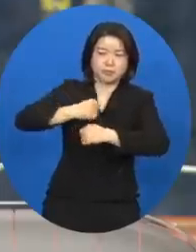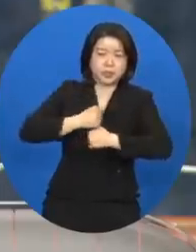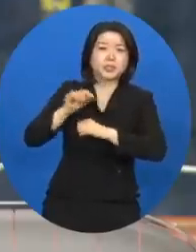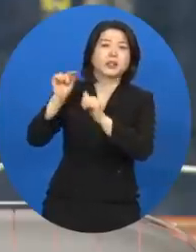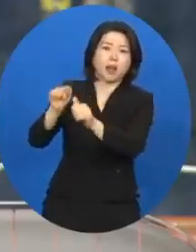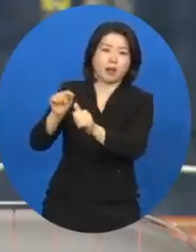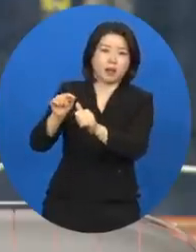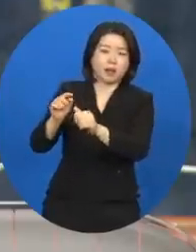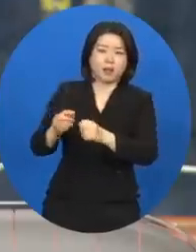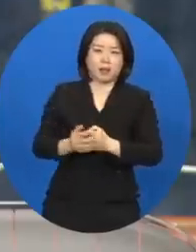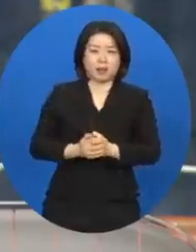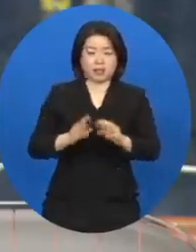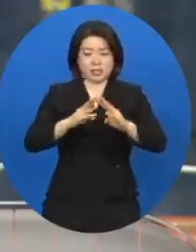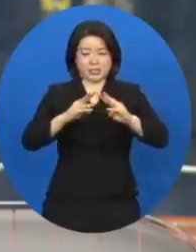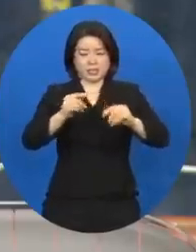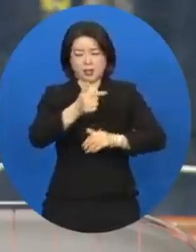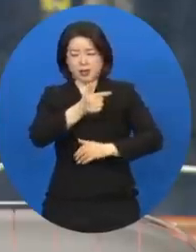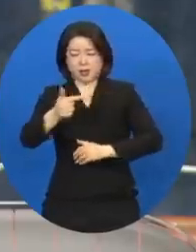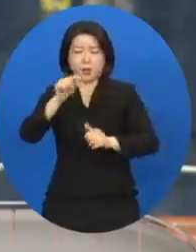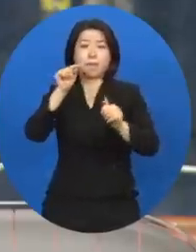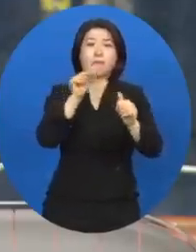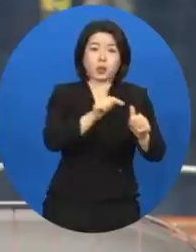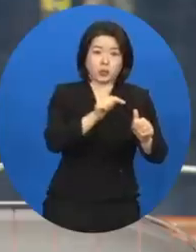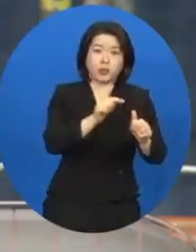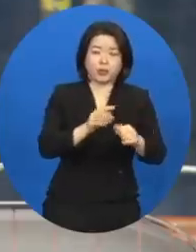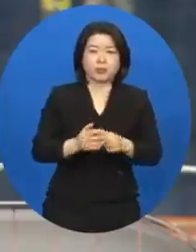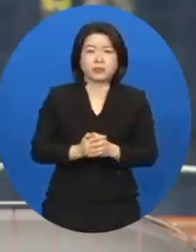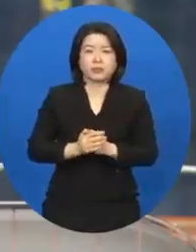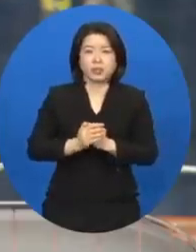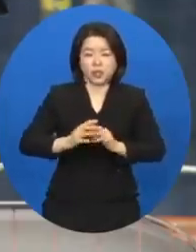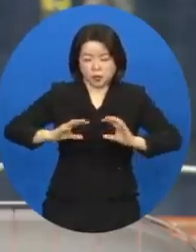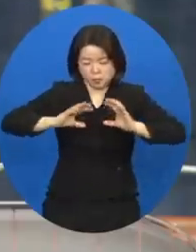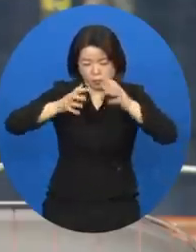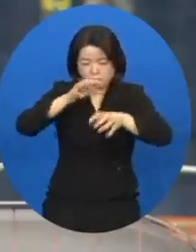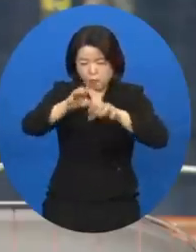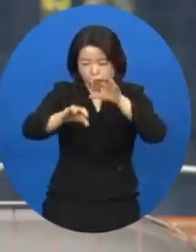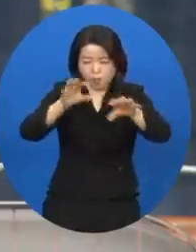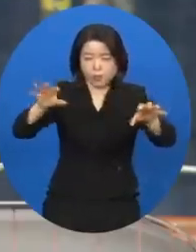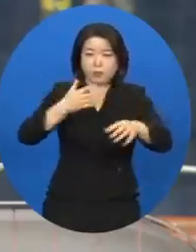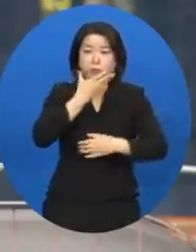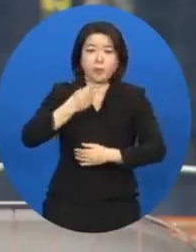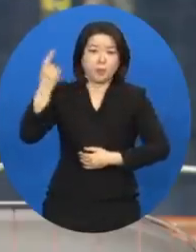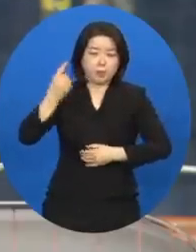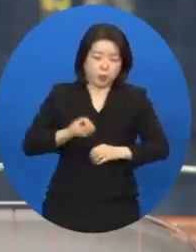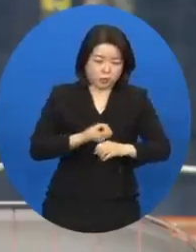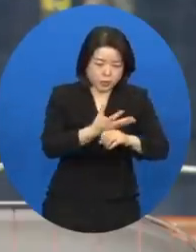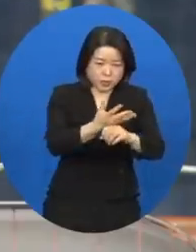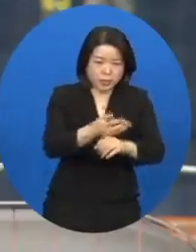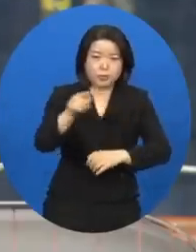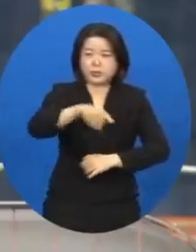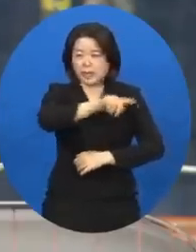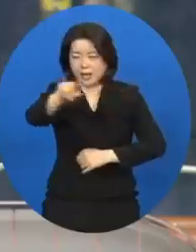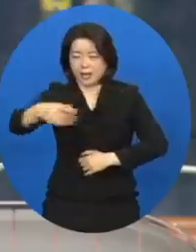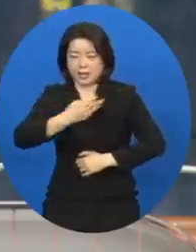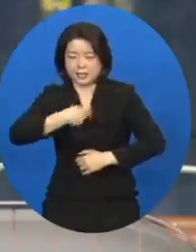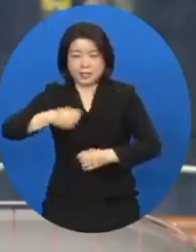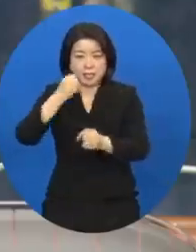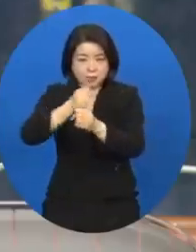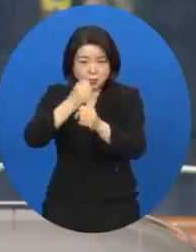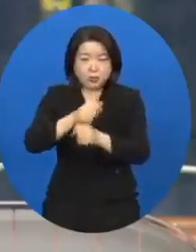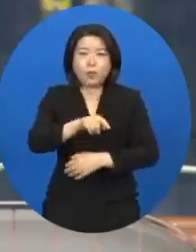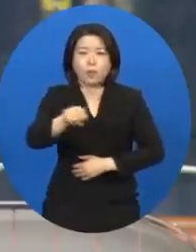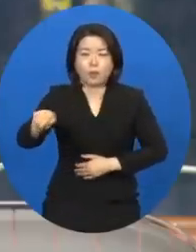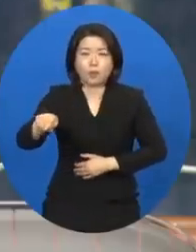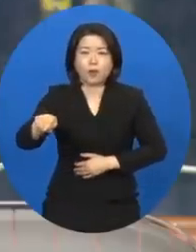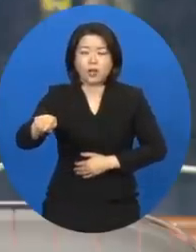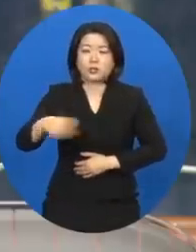명령하셨어요. 지상 대명령입니다. 전 세계 모든 민족에게 복음 전하고 제자 삼고 그리고 그들에게